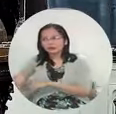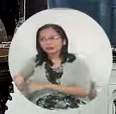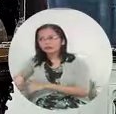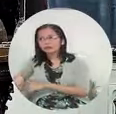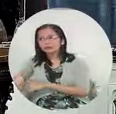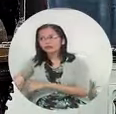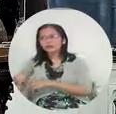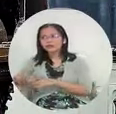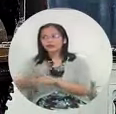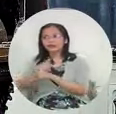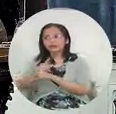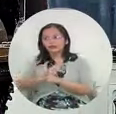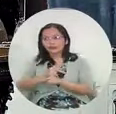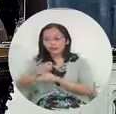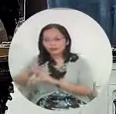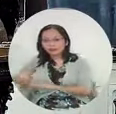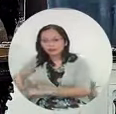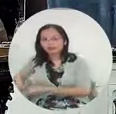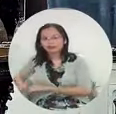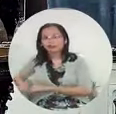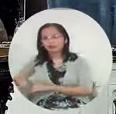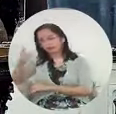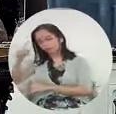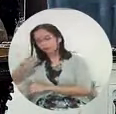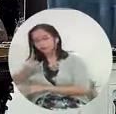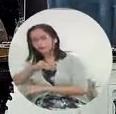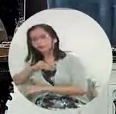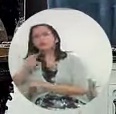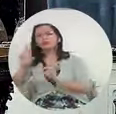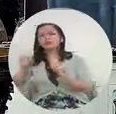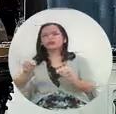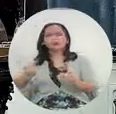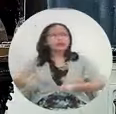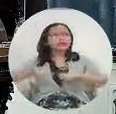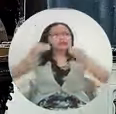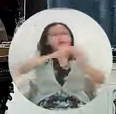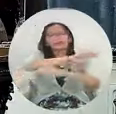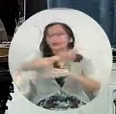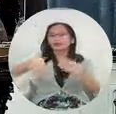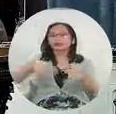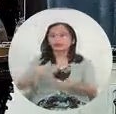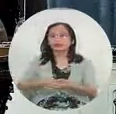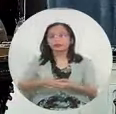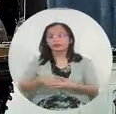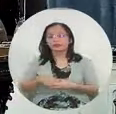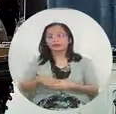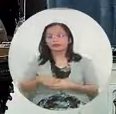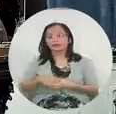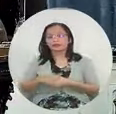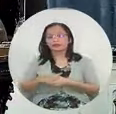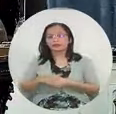Kamu mga babae, kung doon na kayo ni Bible College graduate ngayon, ana, ayaw daw ata.